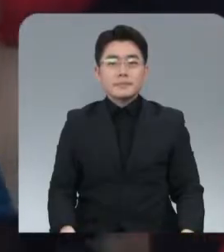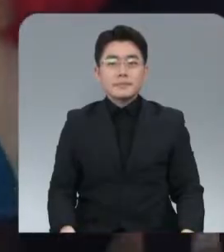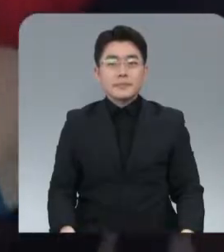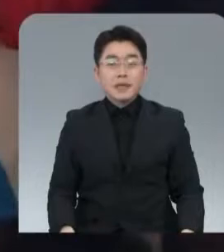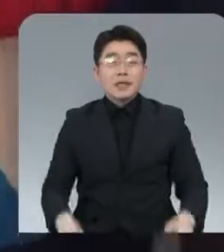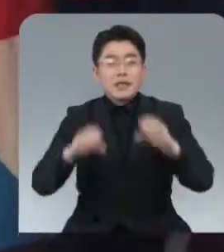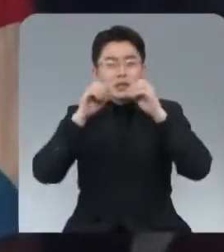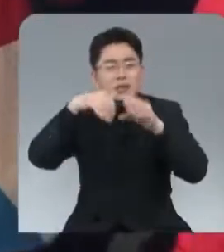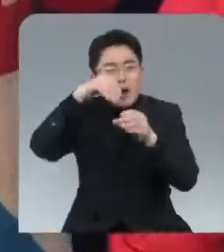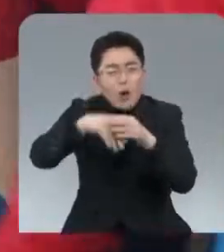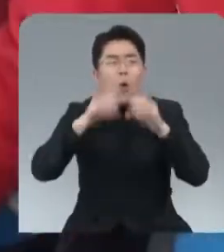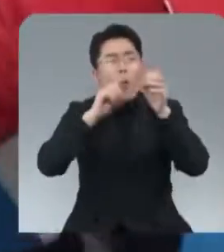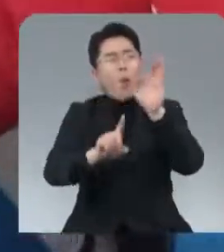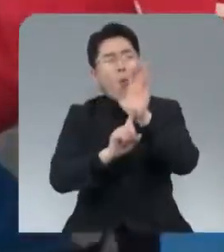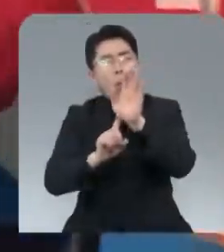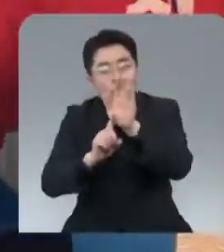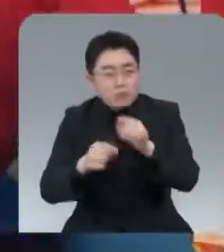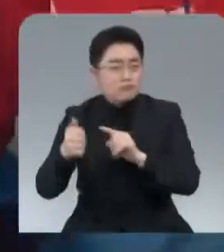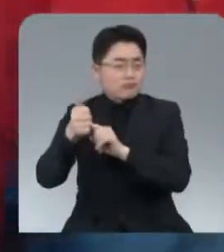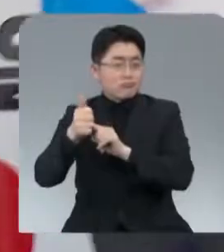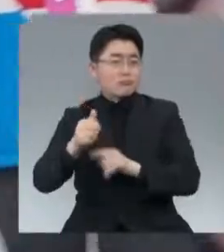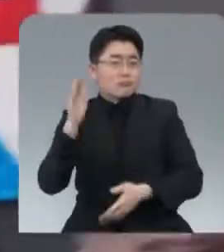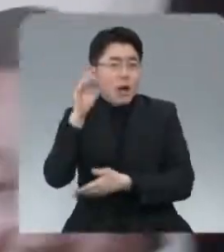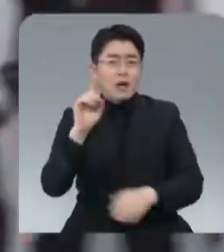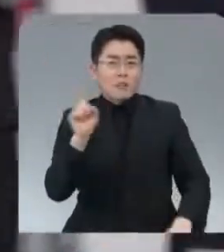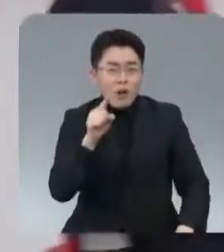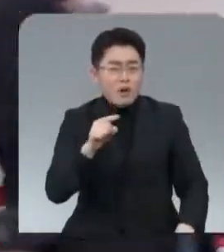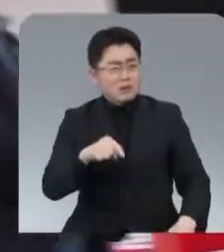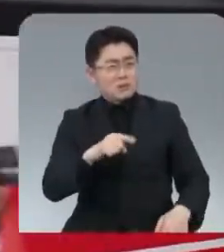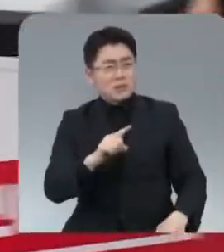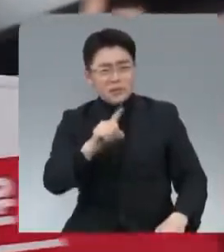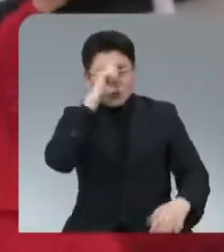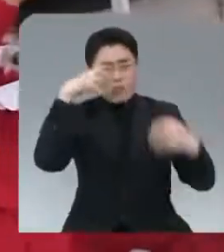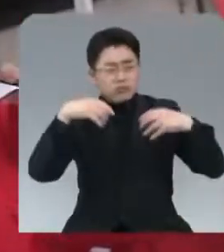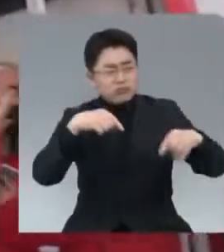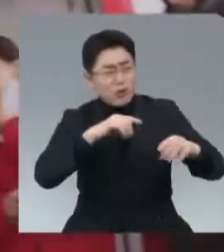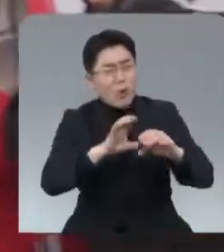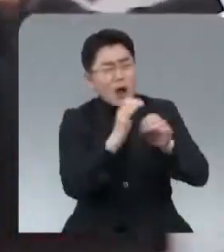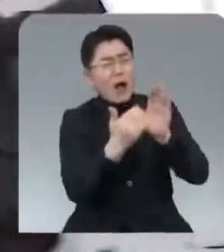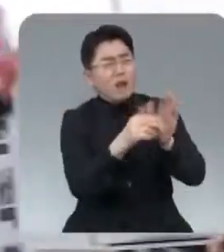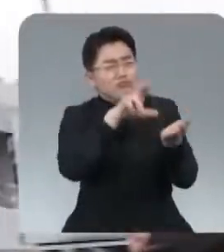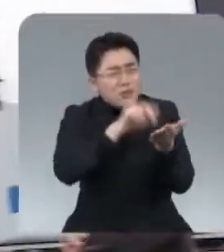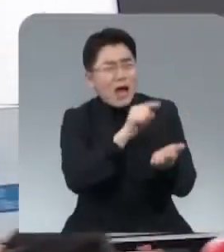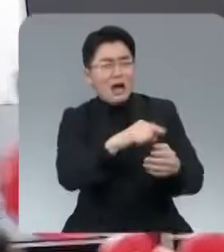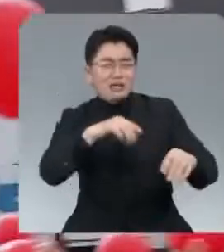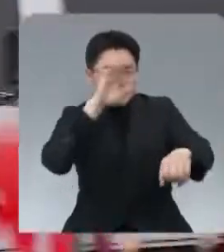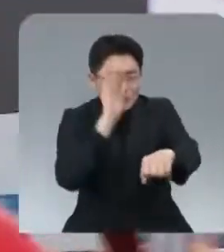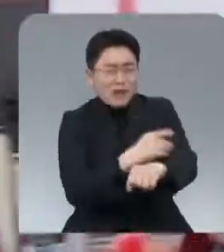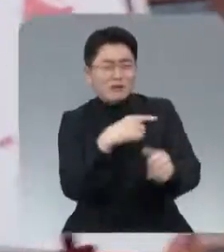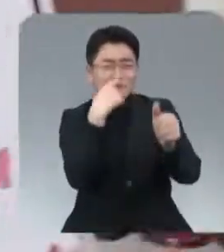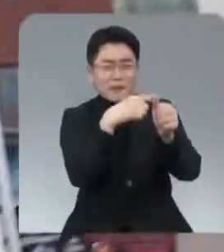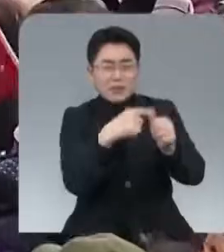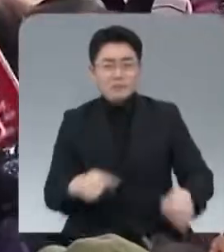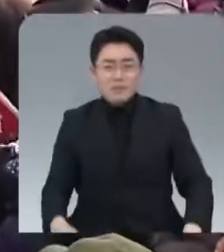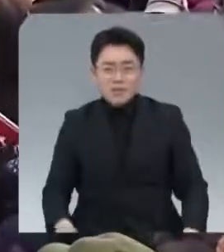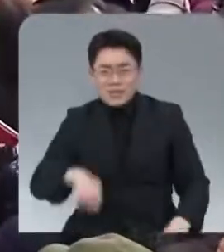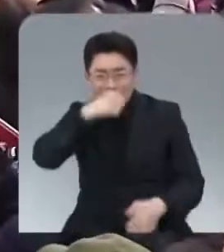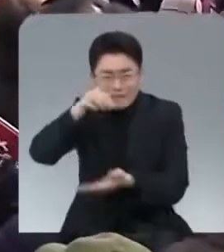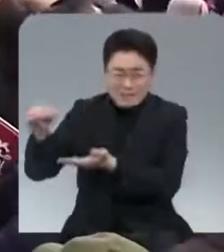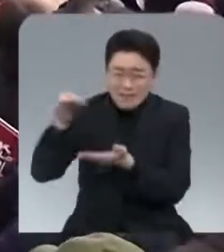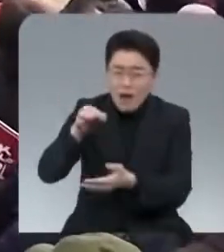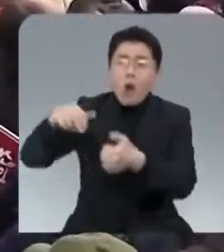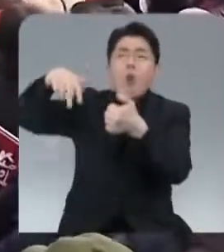선거 기간 내내 현 정부의 코로나19 방역 정책에 날을 세웠던 윤석열 당선인. 50조 원을 마련해